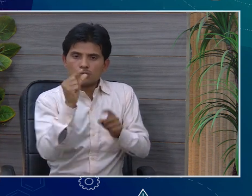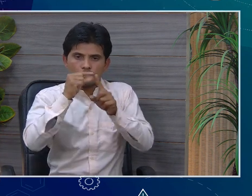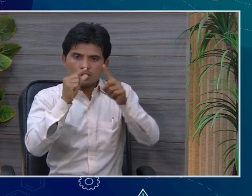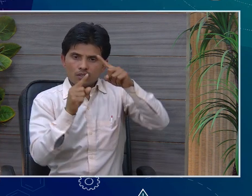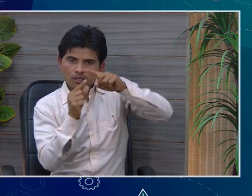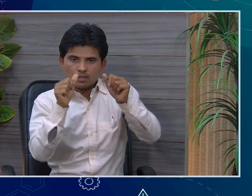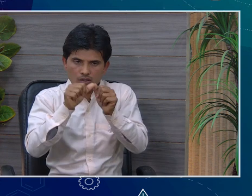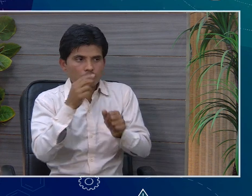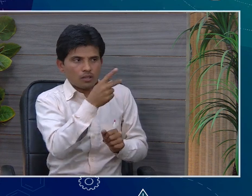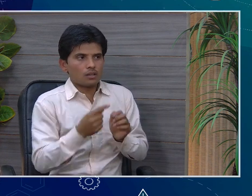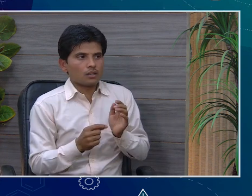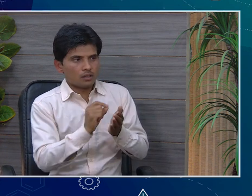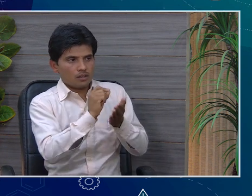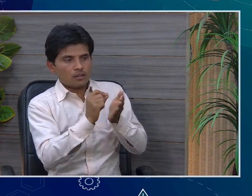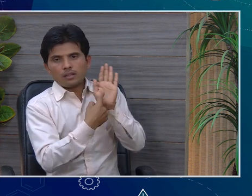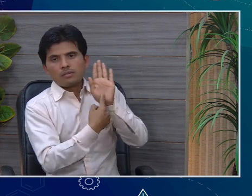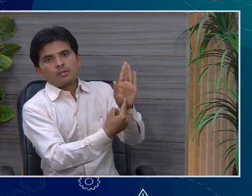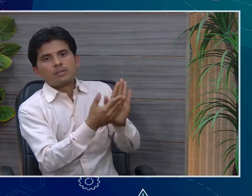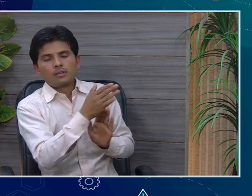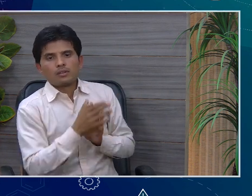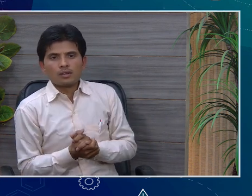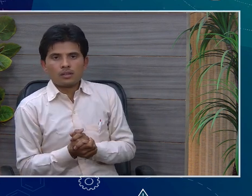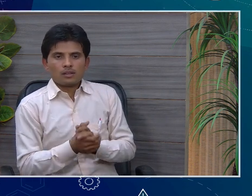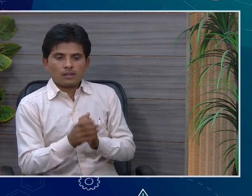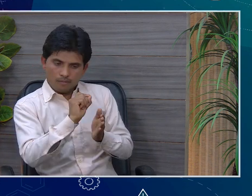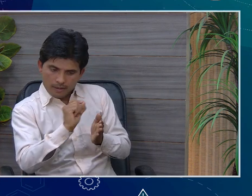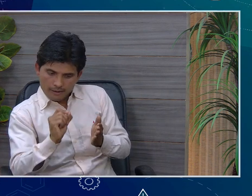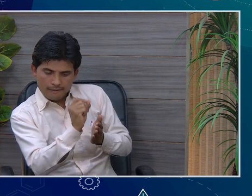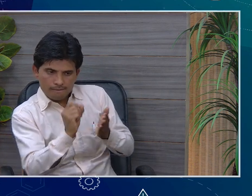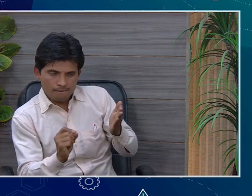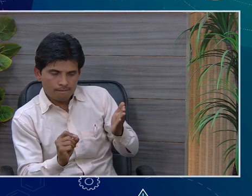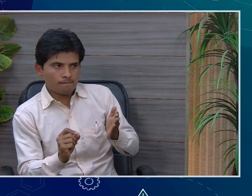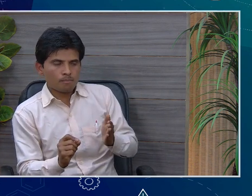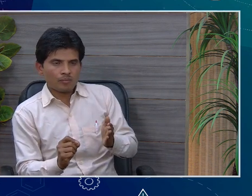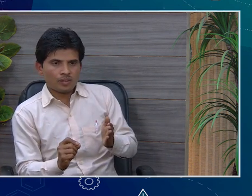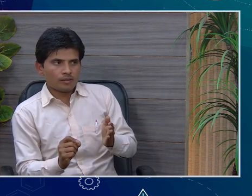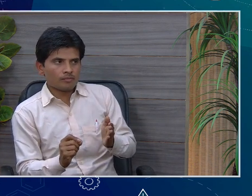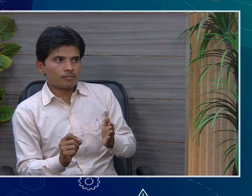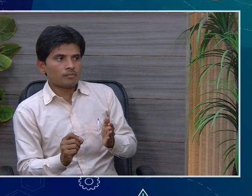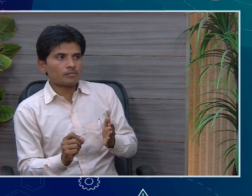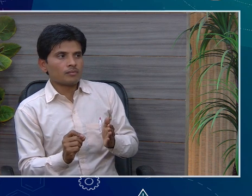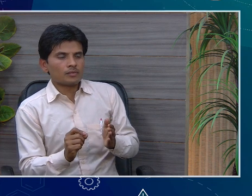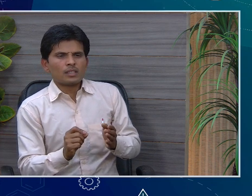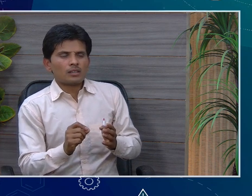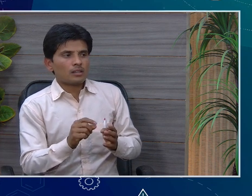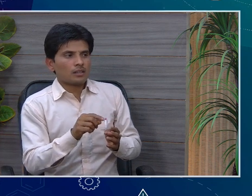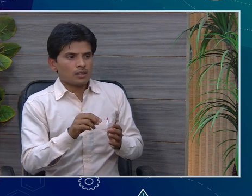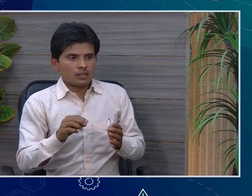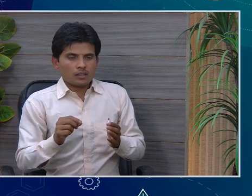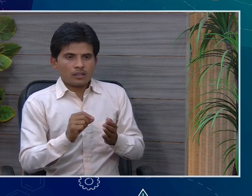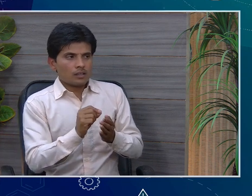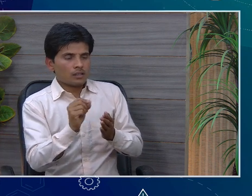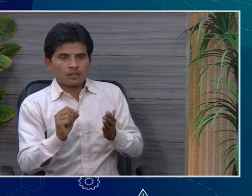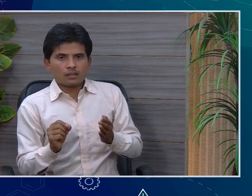तो देखिए चोटें आई विल प्रोसीड पर जब हम इस भूल पैन से लिखते हैं है तो उस पर एक पैटर्न बन जाता है जो हम चाहते हैं